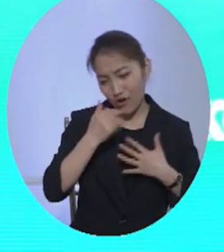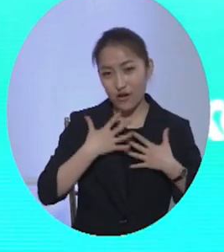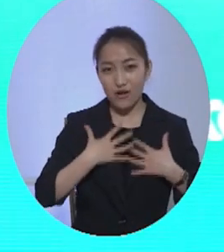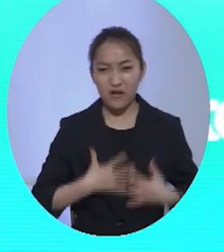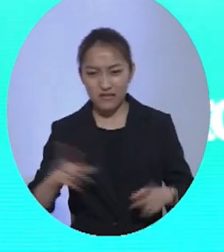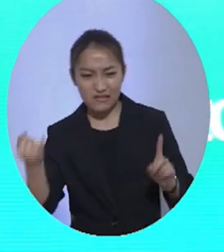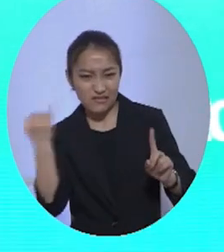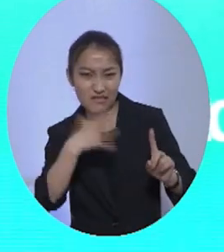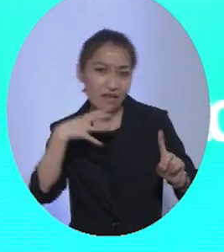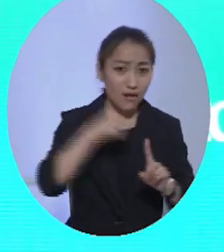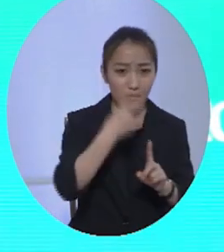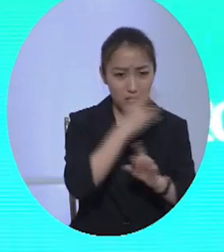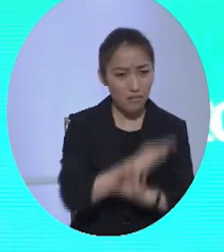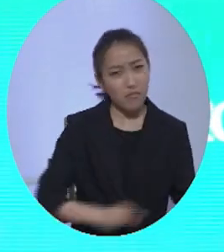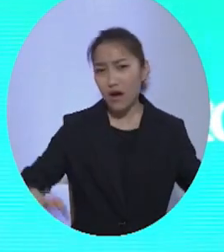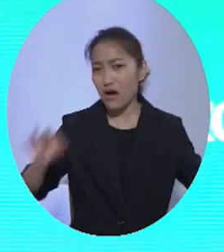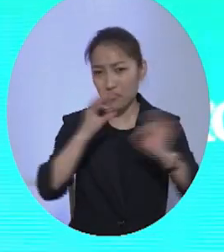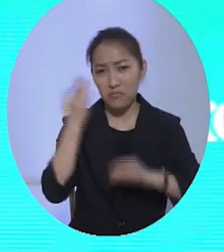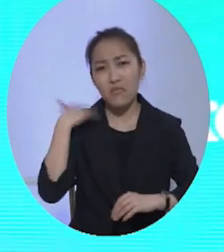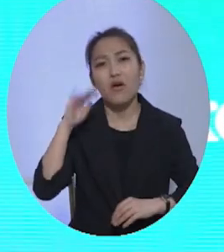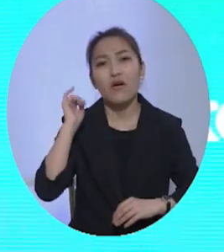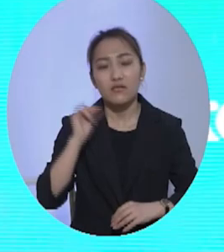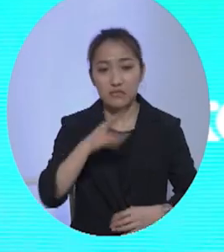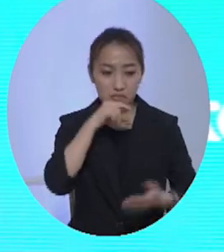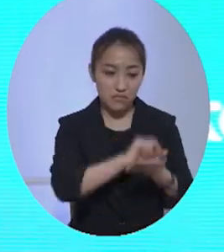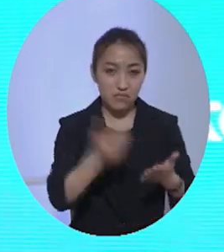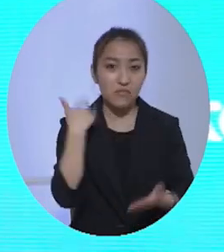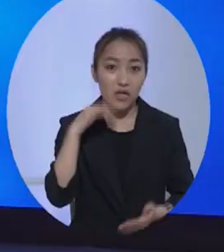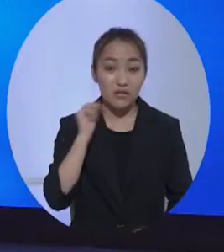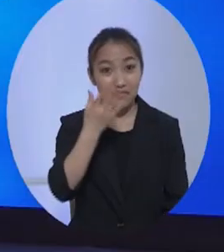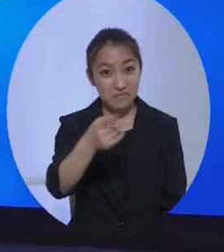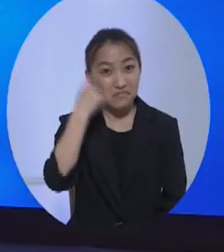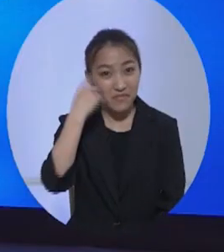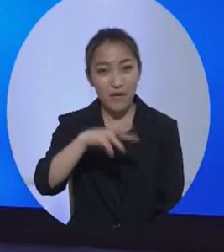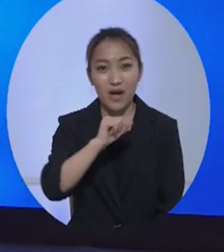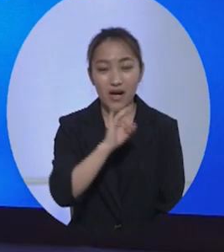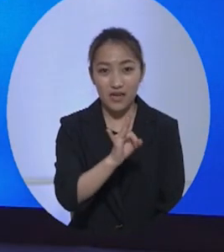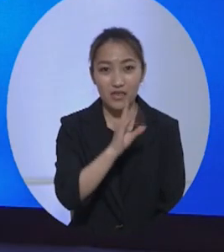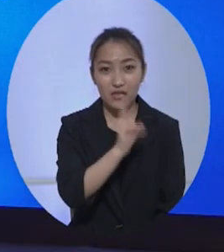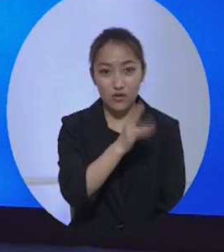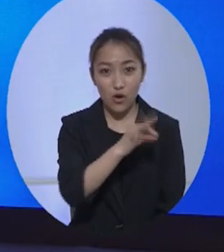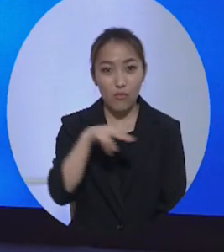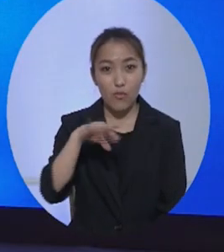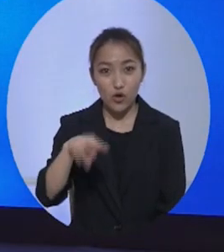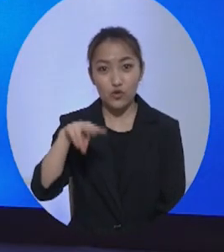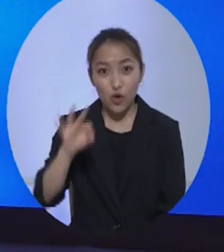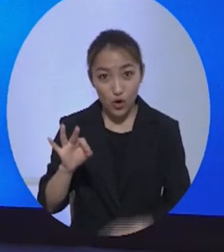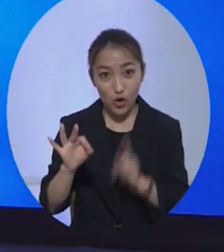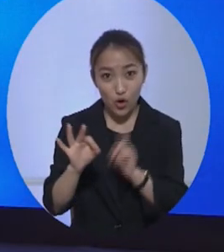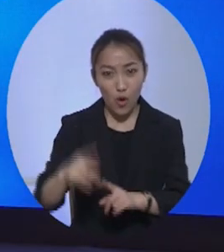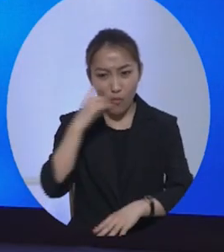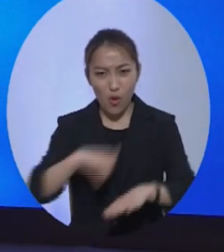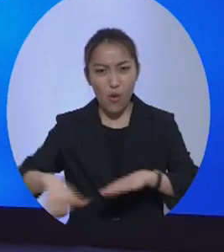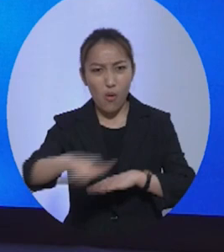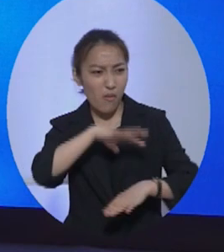гэж ингэж одоо тэмдэглэн үлдсэн байдаг. За тэгвэл та нарын мэддэг Марко Поло Монголын иргэшилд орсон бүх улс